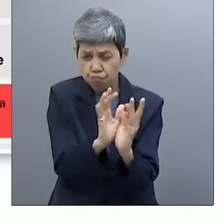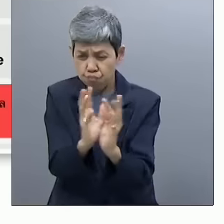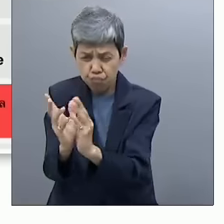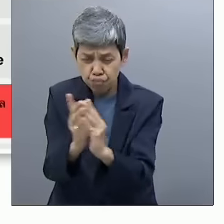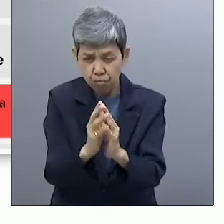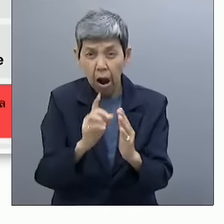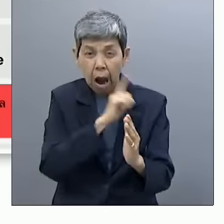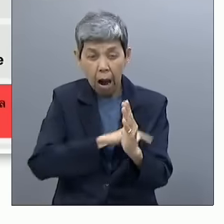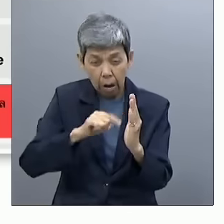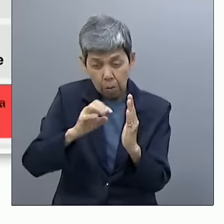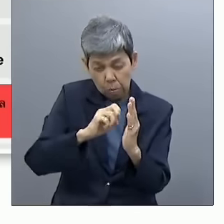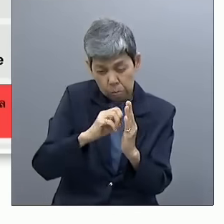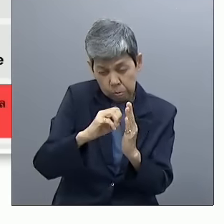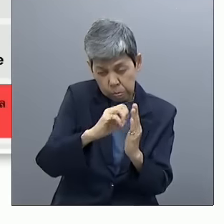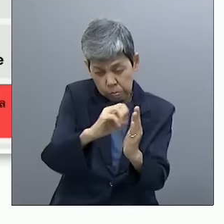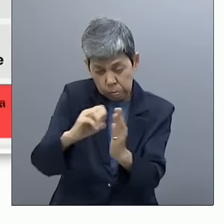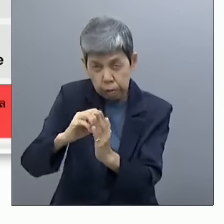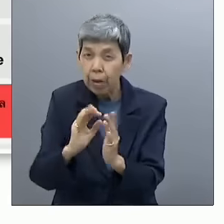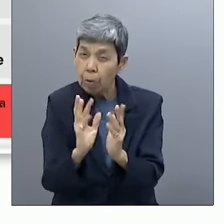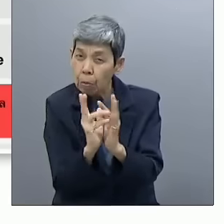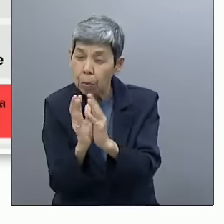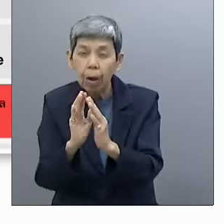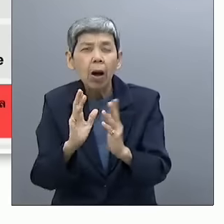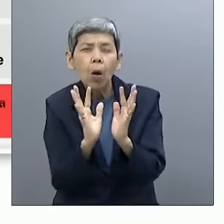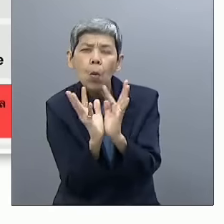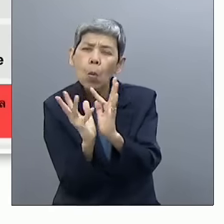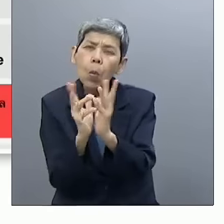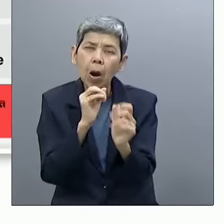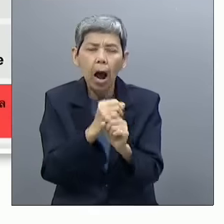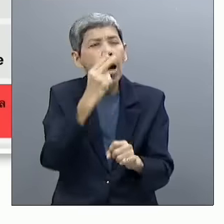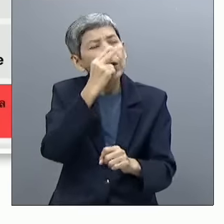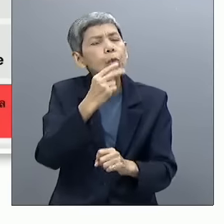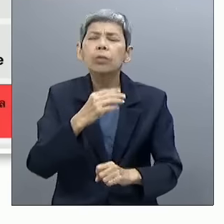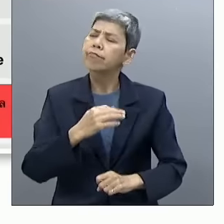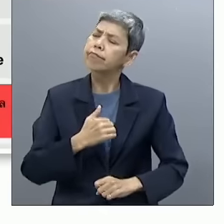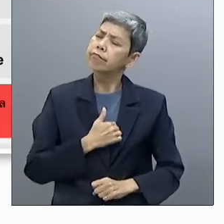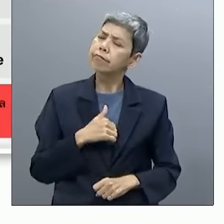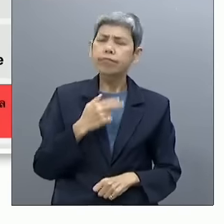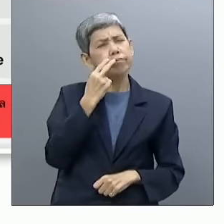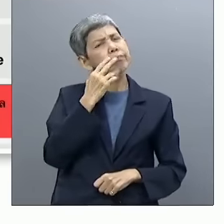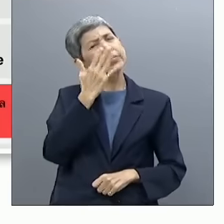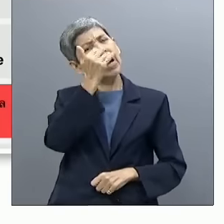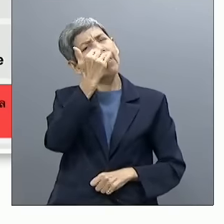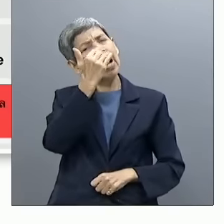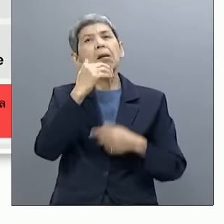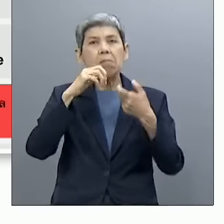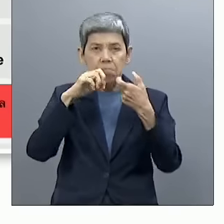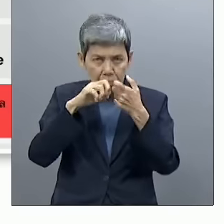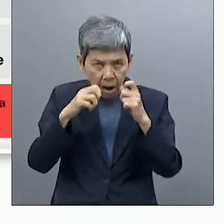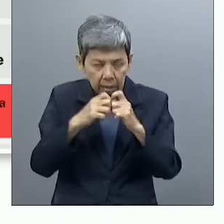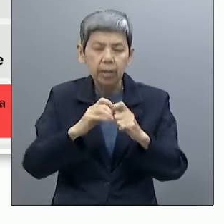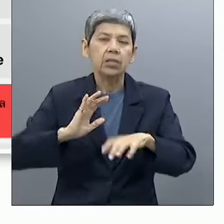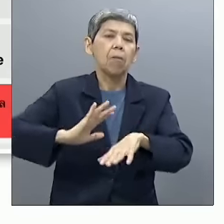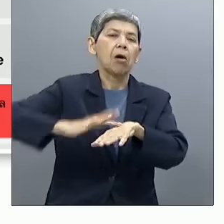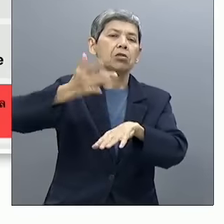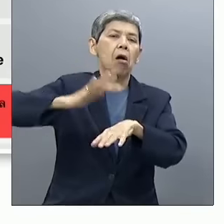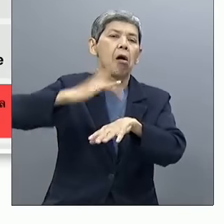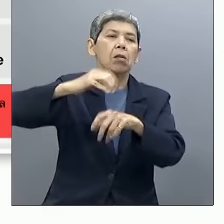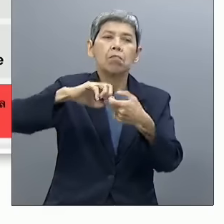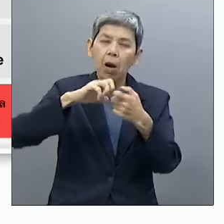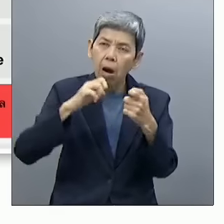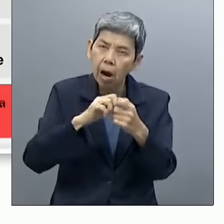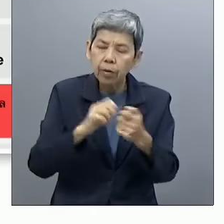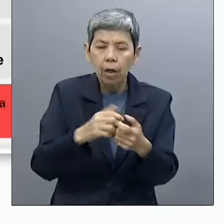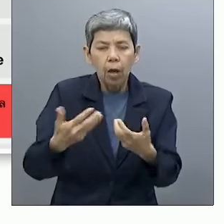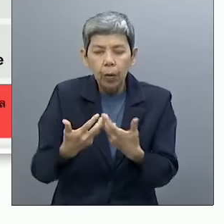1000กมด้วยกันการฟอกขาวของปะการังฟังดูอาจจะไกลตัวนะคะแต่มันส่งผลกระทบต่อระบบนิเวศอื่นๆไม่ว่าจะเป็นหญ้า